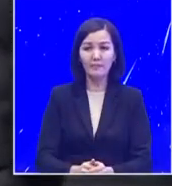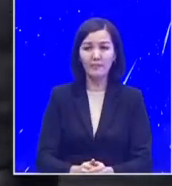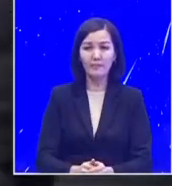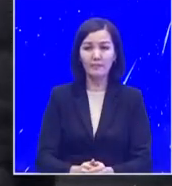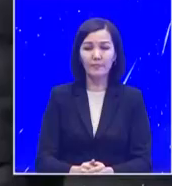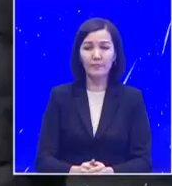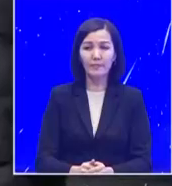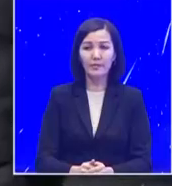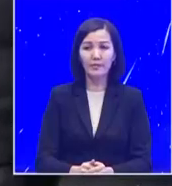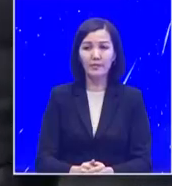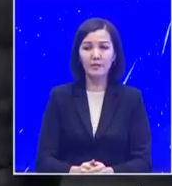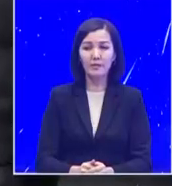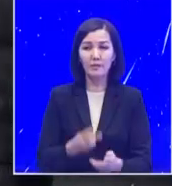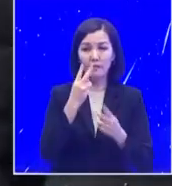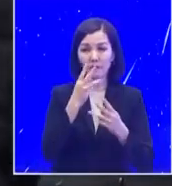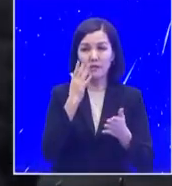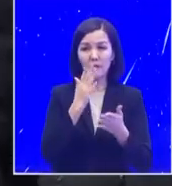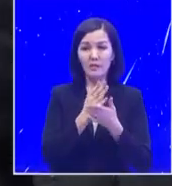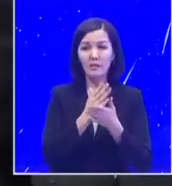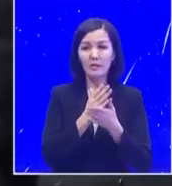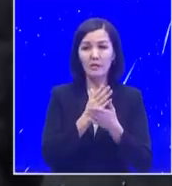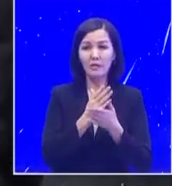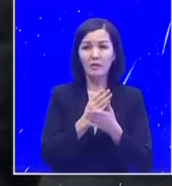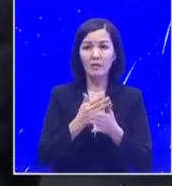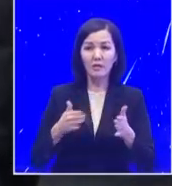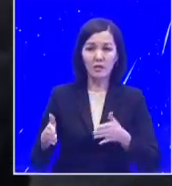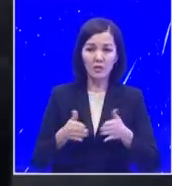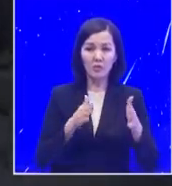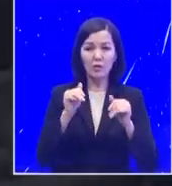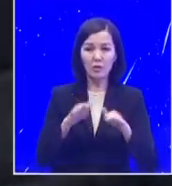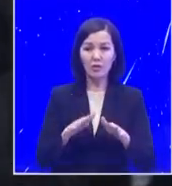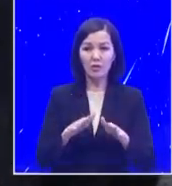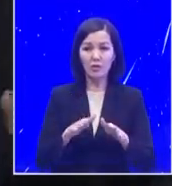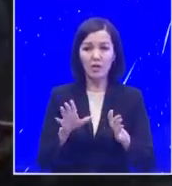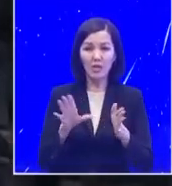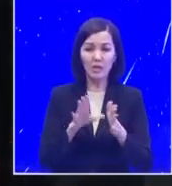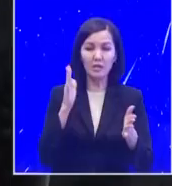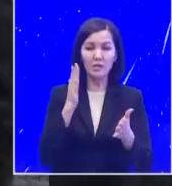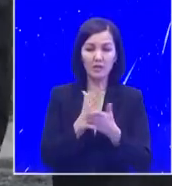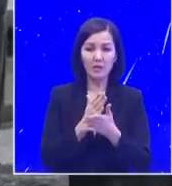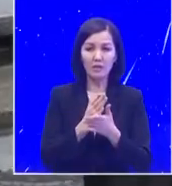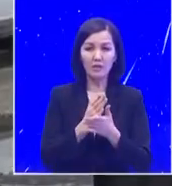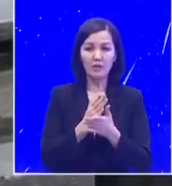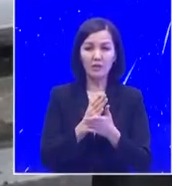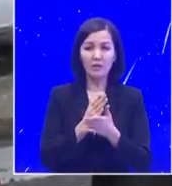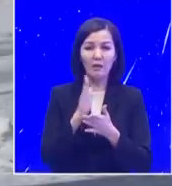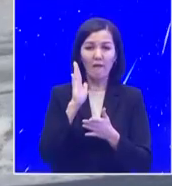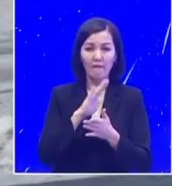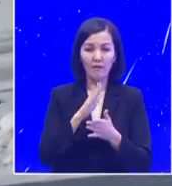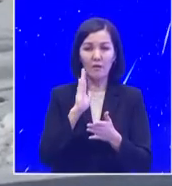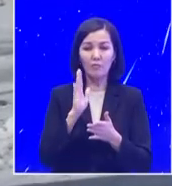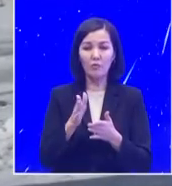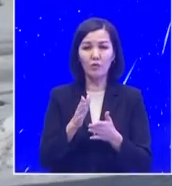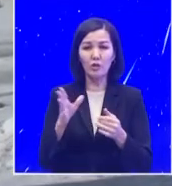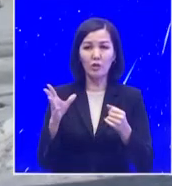лет? Сейчас, видите, газ пришел уже, да? Да. Вот. Электричество есть. Вот. Вода. В